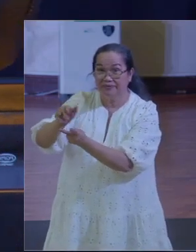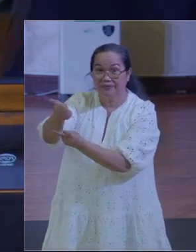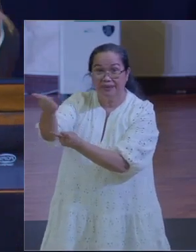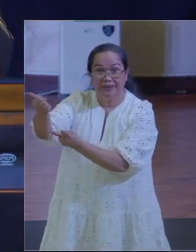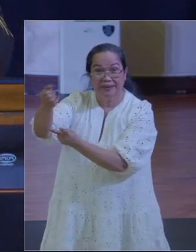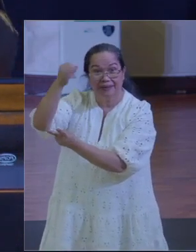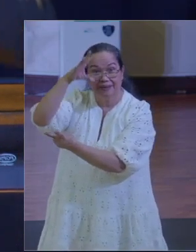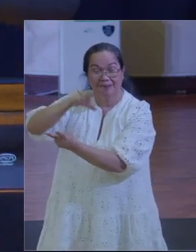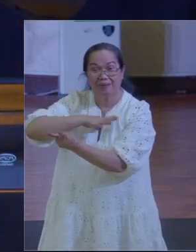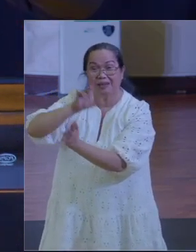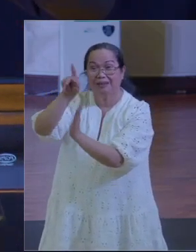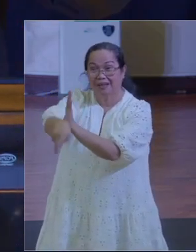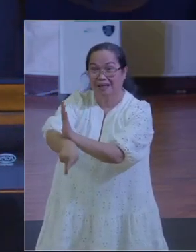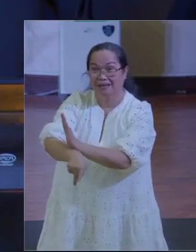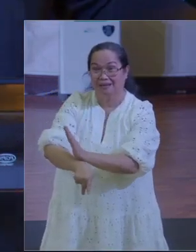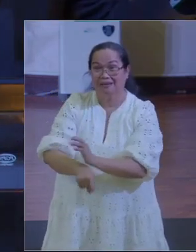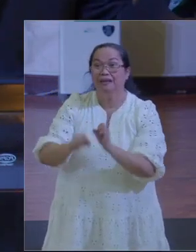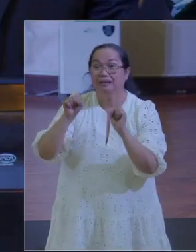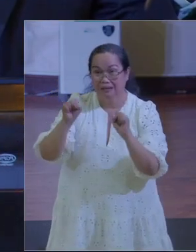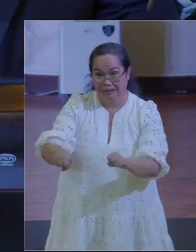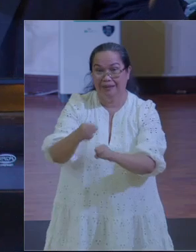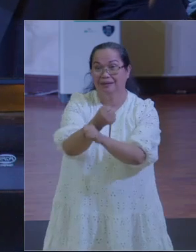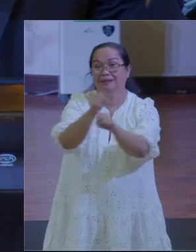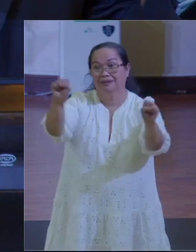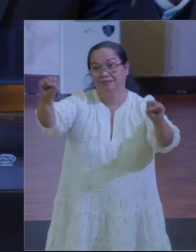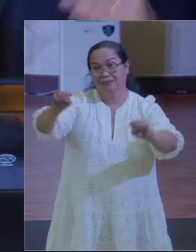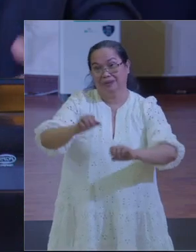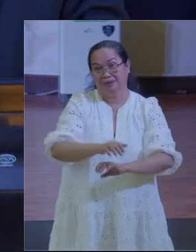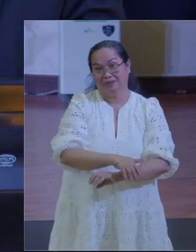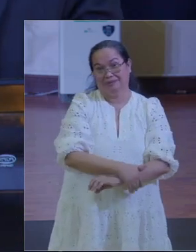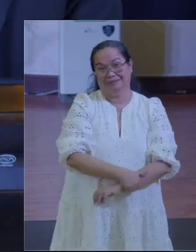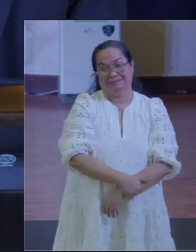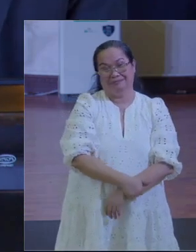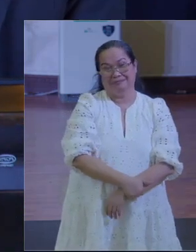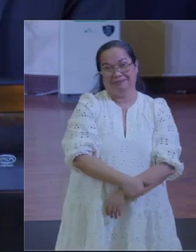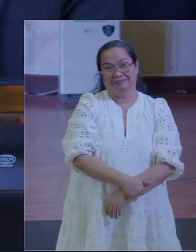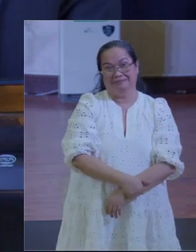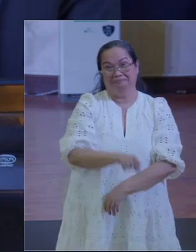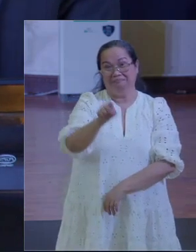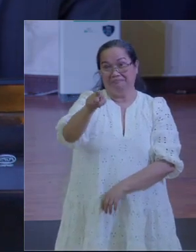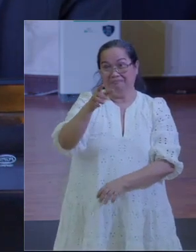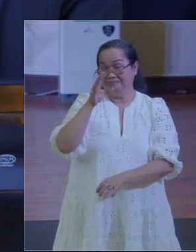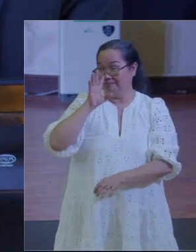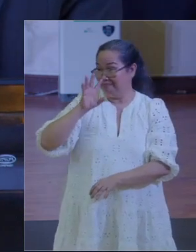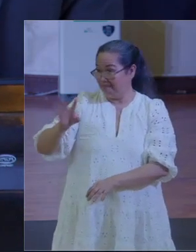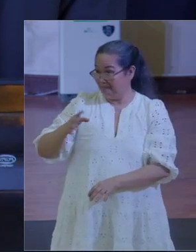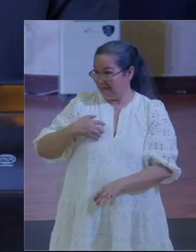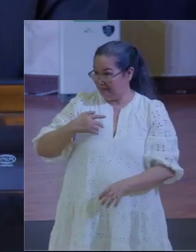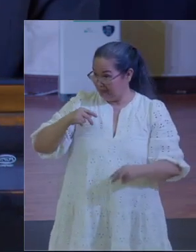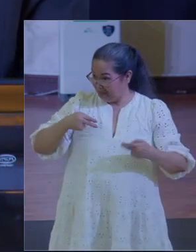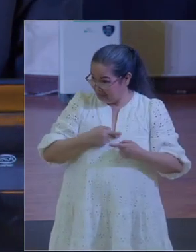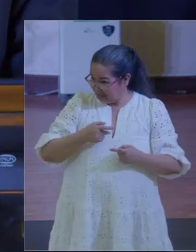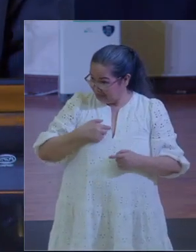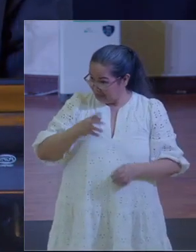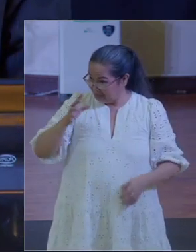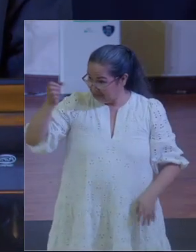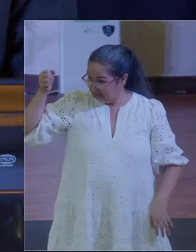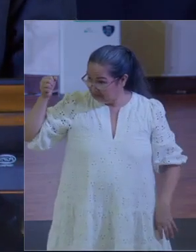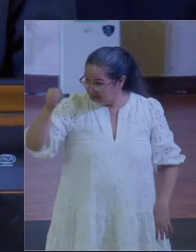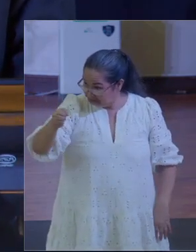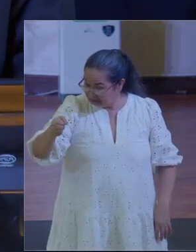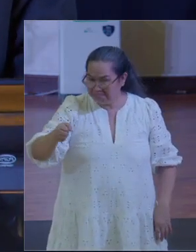Absuelto kayo, crime of passion. Ano yun momentary insanity. Pero kayo, umalis kayo sa sobrang sama ng loob. Nagdabog lang kayo,